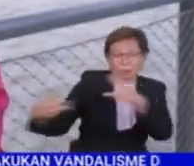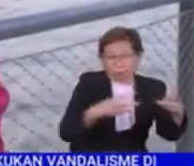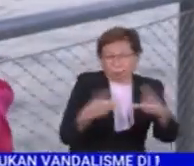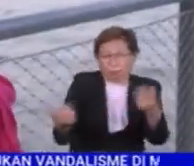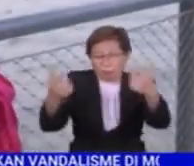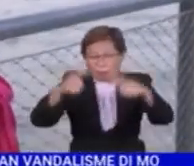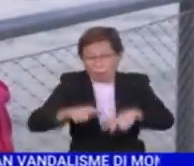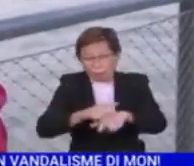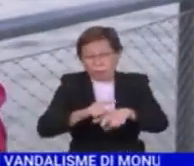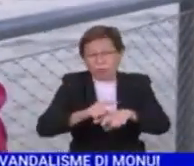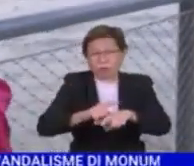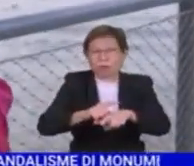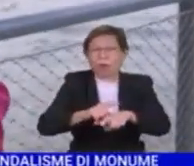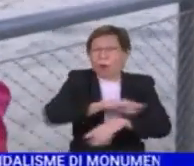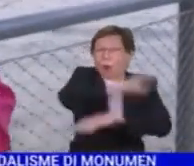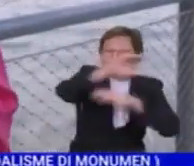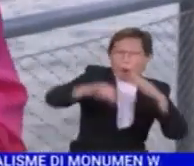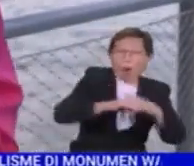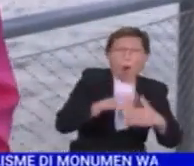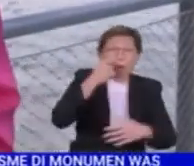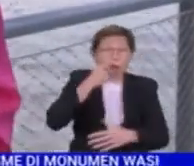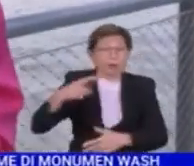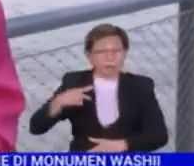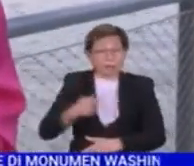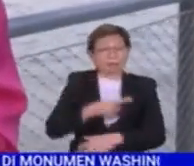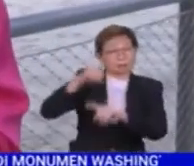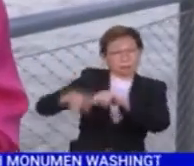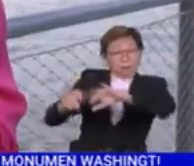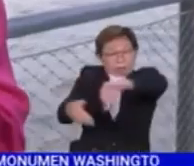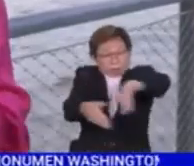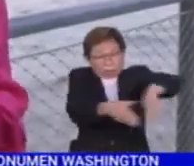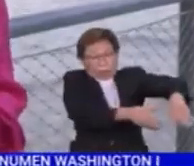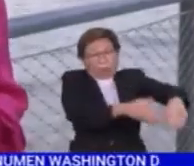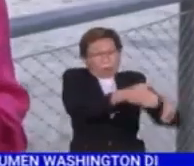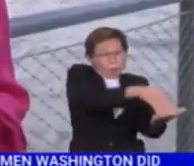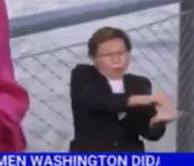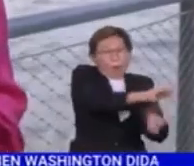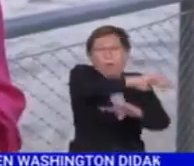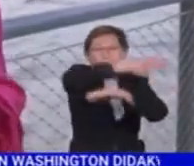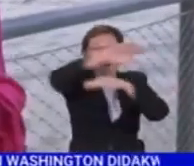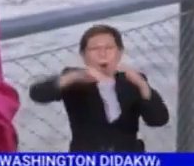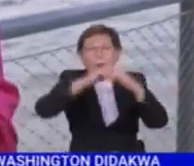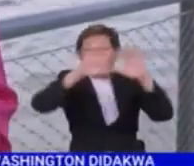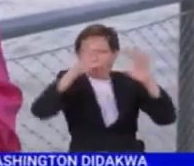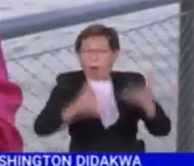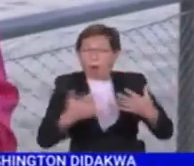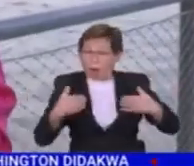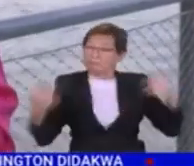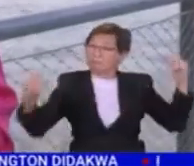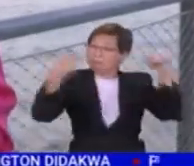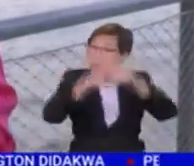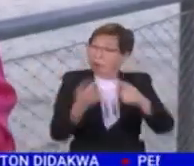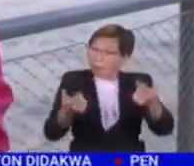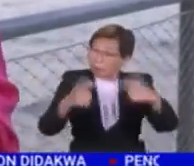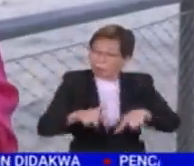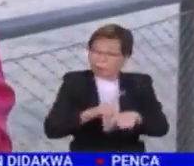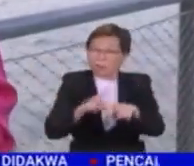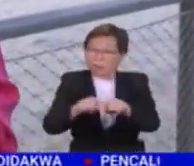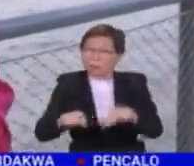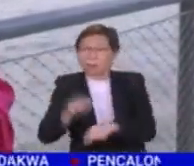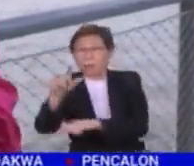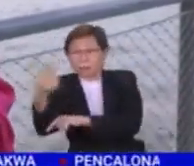itu berlaku di seluruh ukrain kita tidak boleh mengabaikan seluruh dunia terdapat konflik yang berlaku di tempat